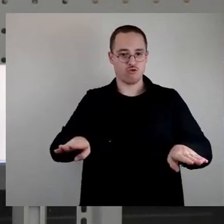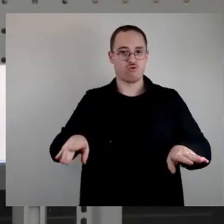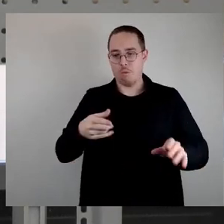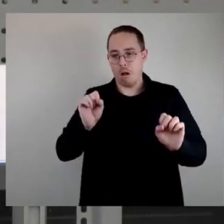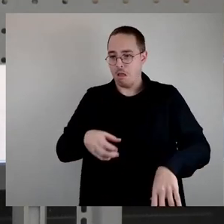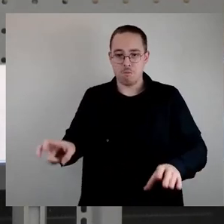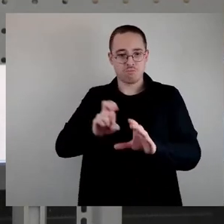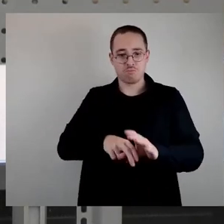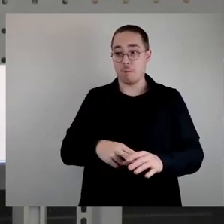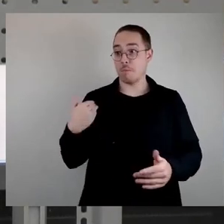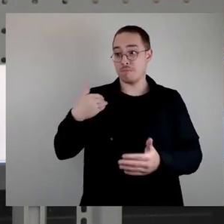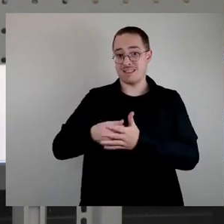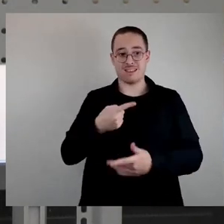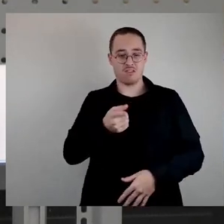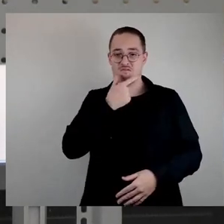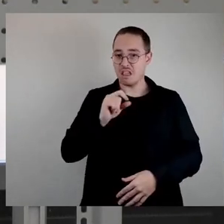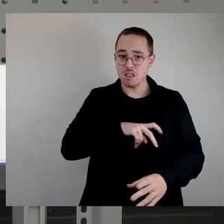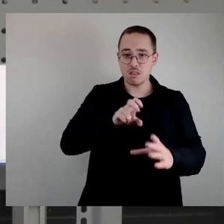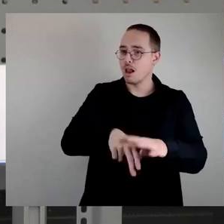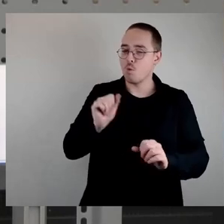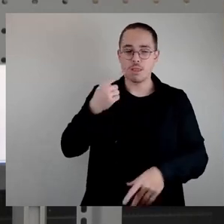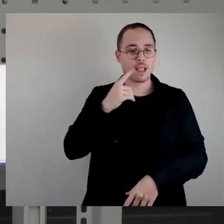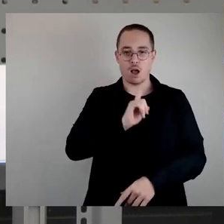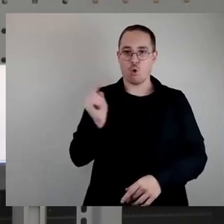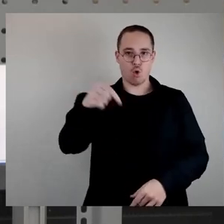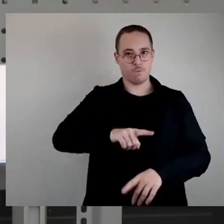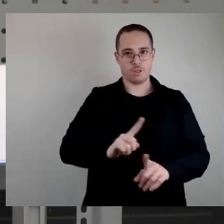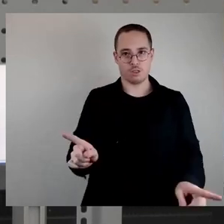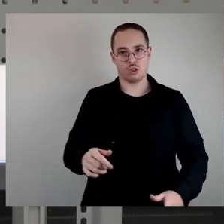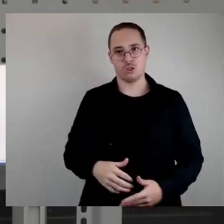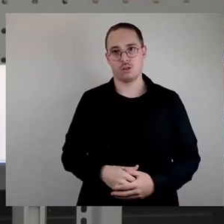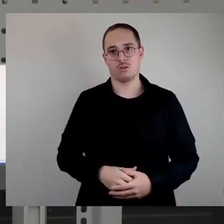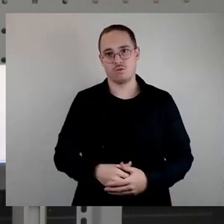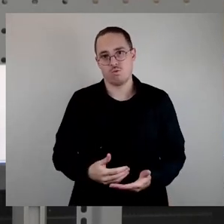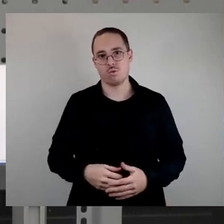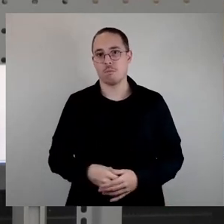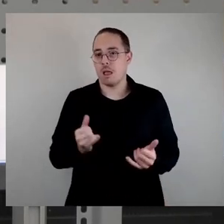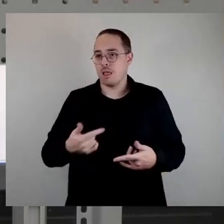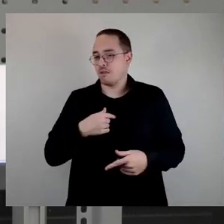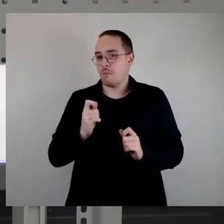sein. Aber man kann es einmal versuchen, deshalb wollen wir uns ja auch diesem Antrag nicht in den Weg stellen und werden uns enthalten.